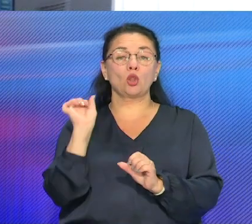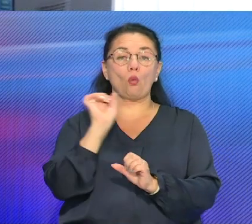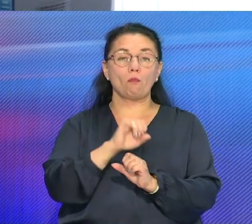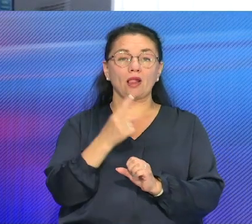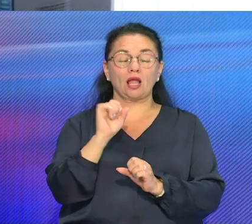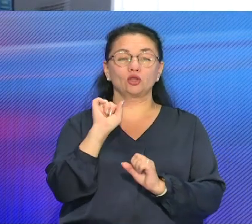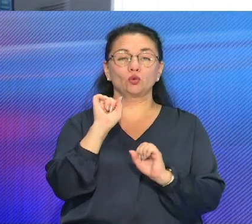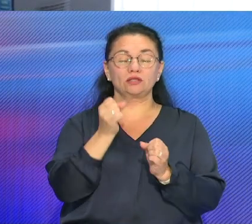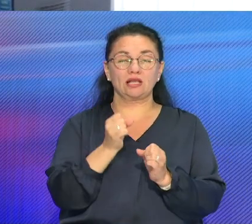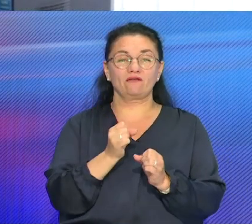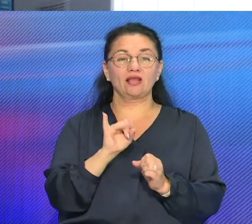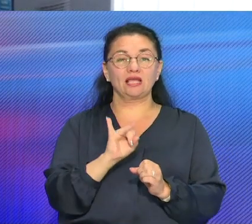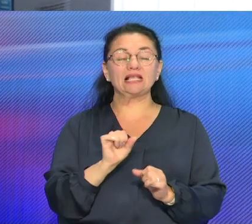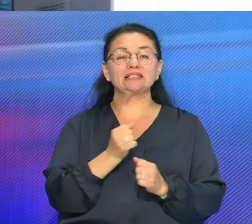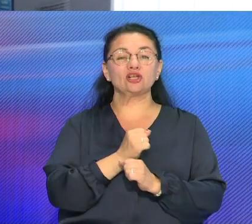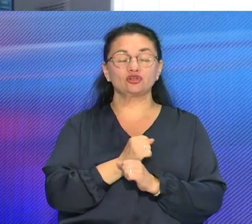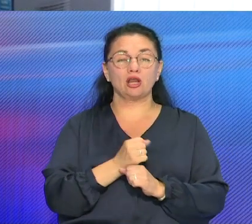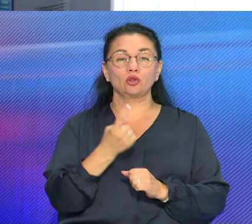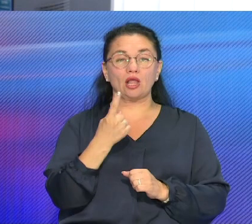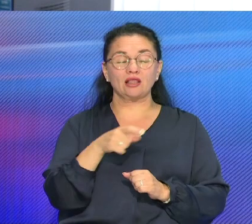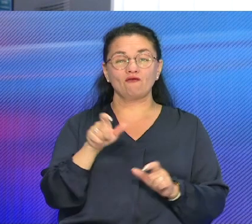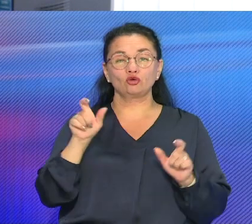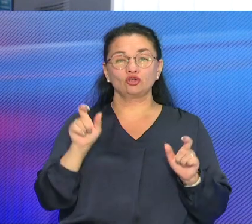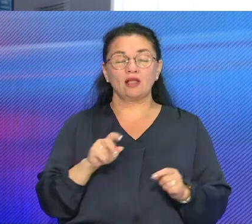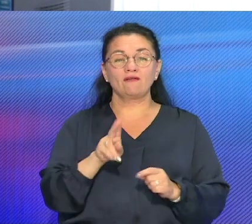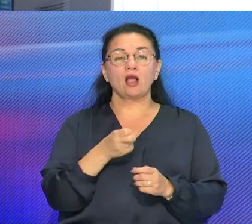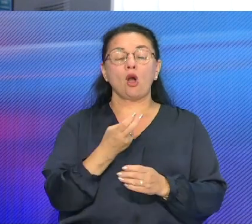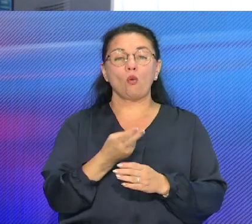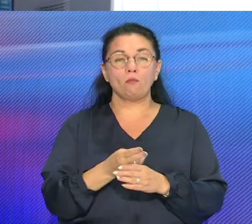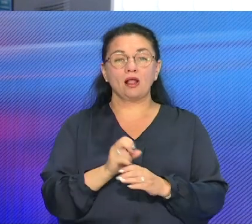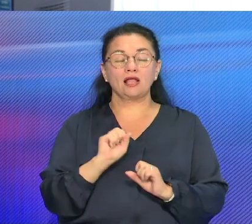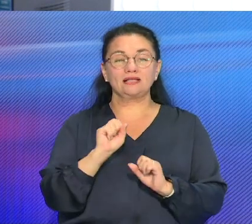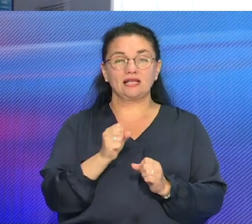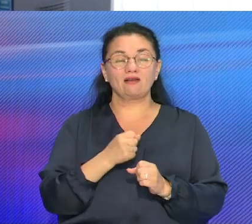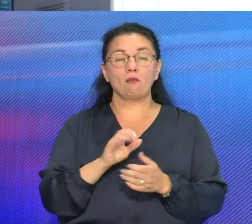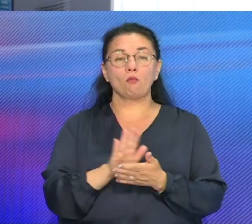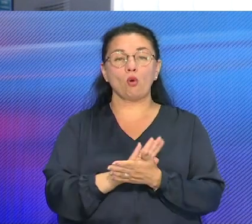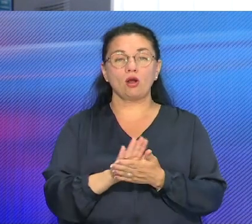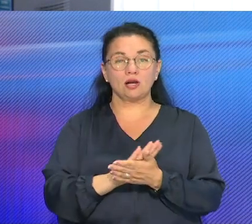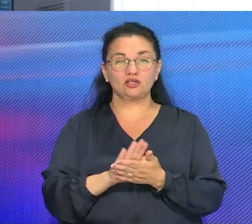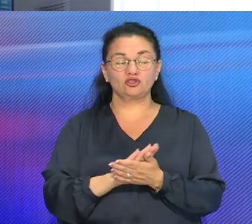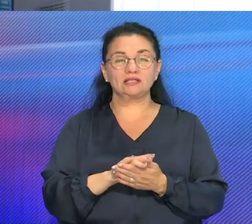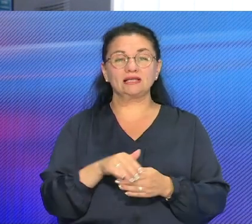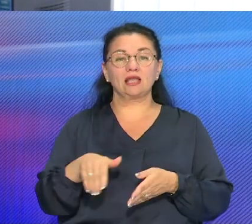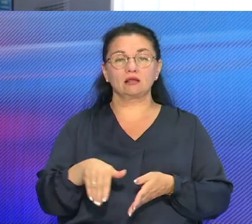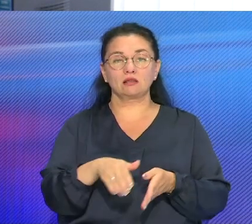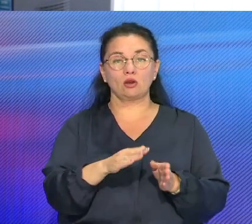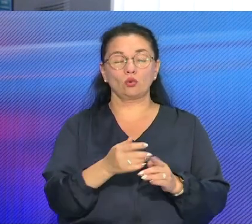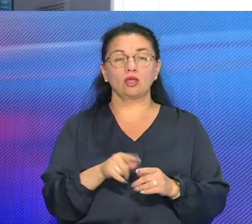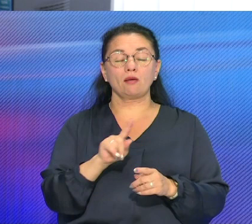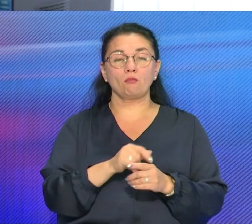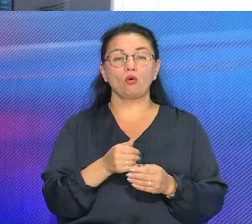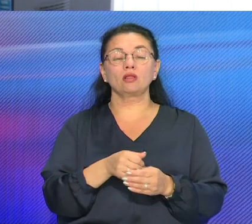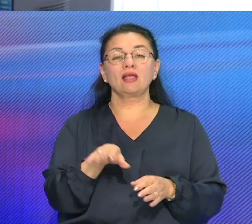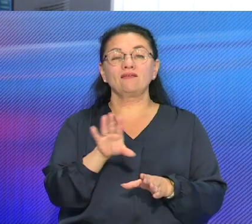упало, к сожалению, на работника, который выполнял работы по расчистке проезжей части. По предварительным